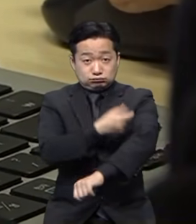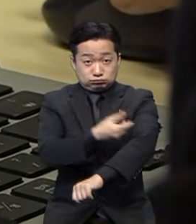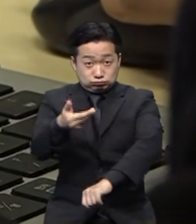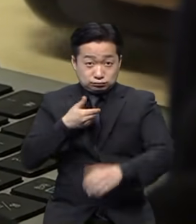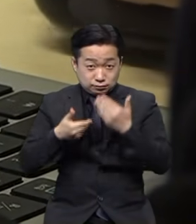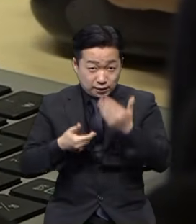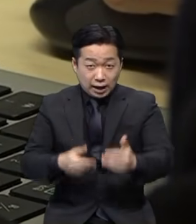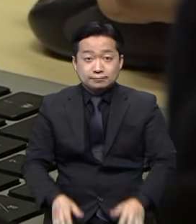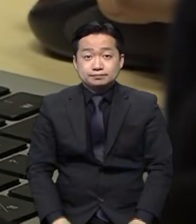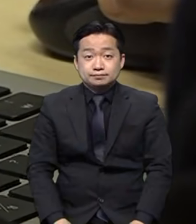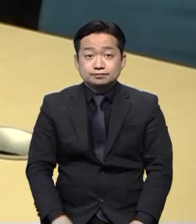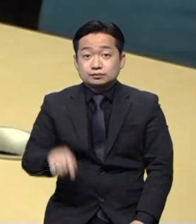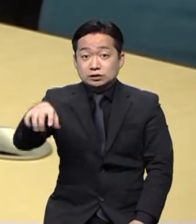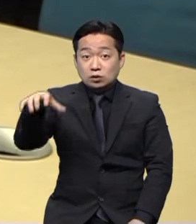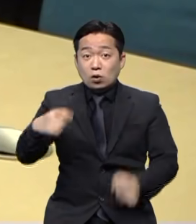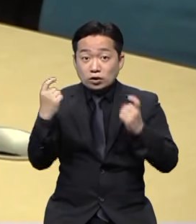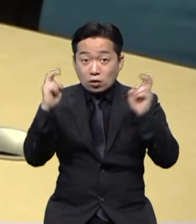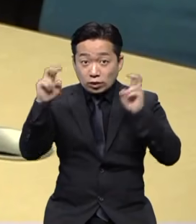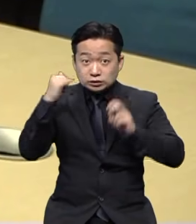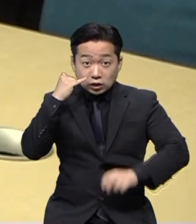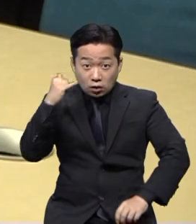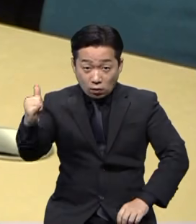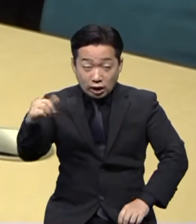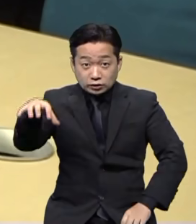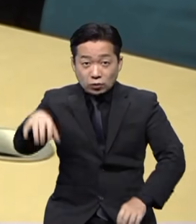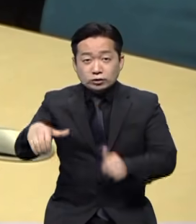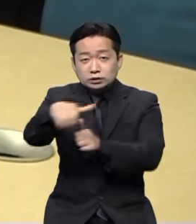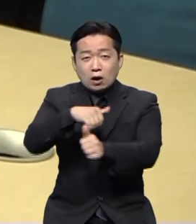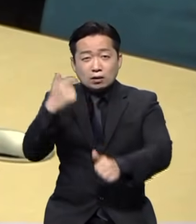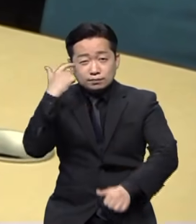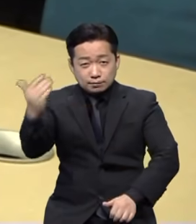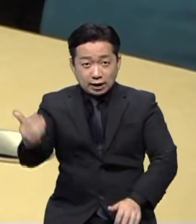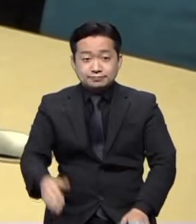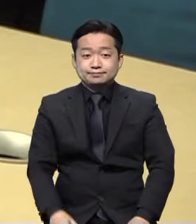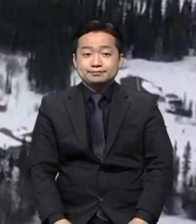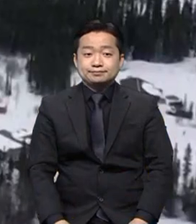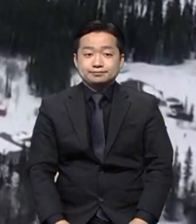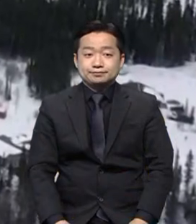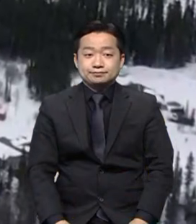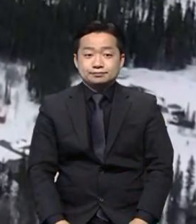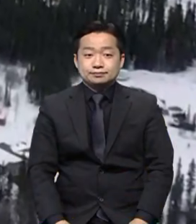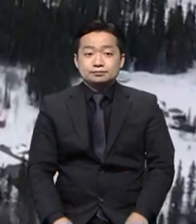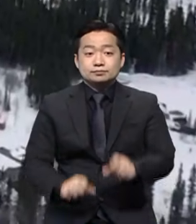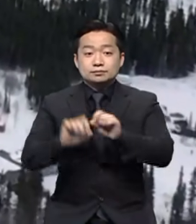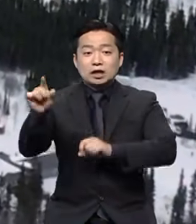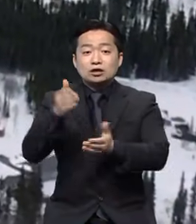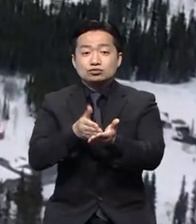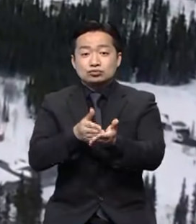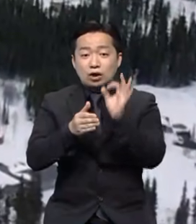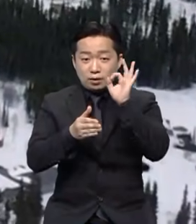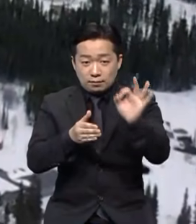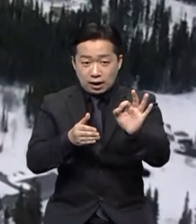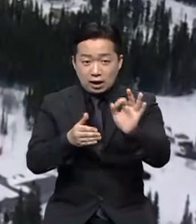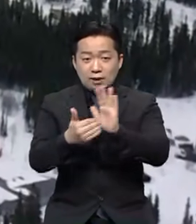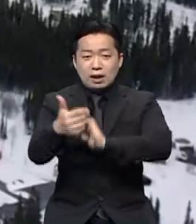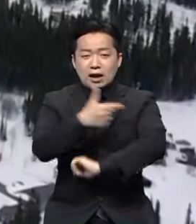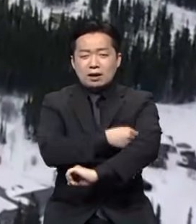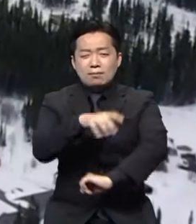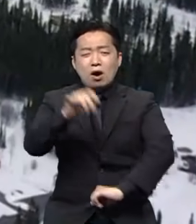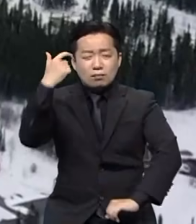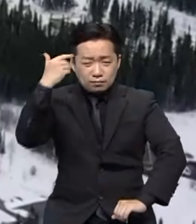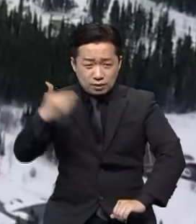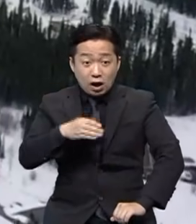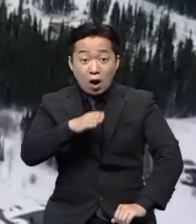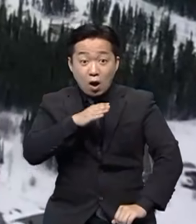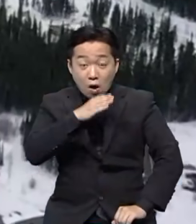보입니다. 현지 여행사에 전화를 걸어서 현지 상황을 물어봤습니다. 되게 뉴스 보시고 그 백신 얘기부터 먼저 하세요.